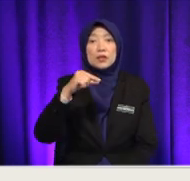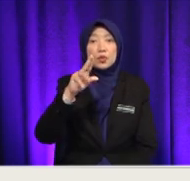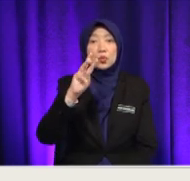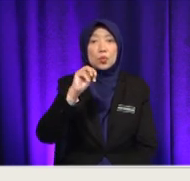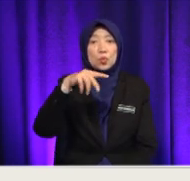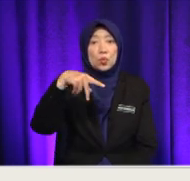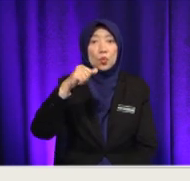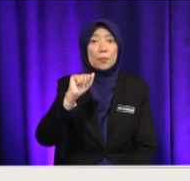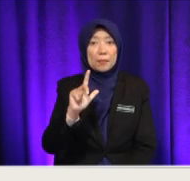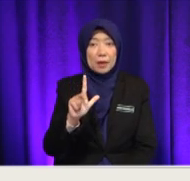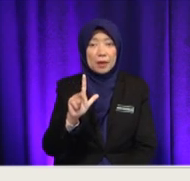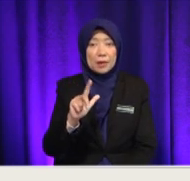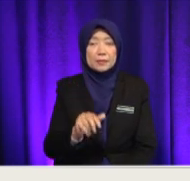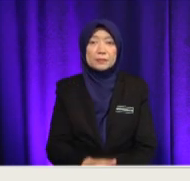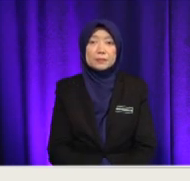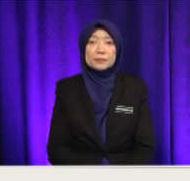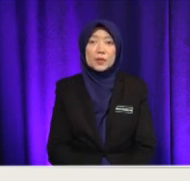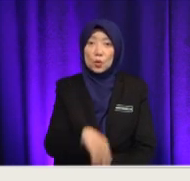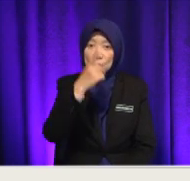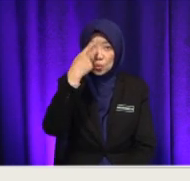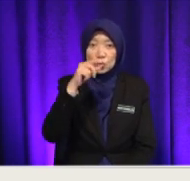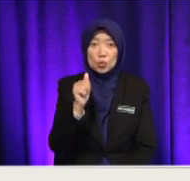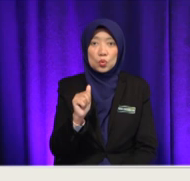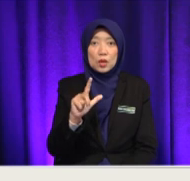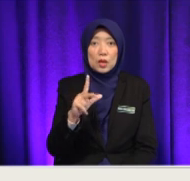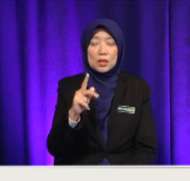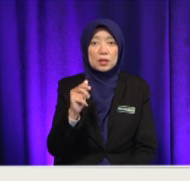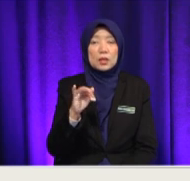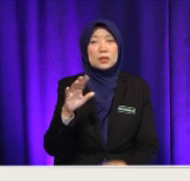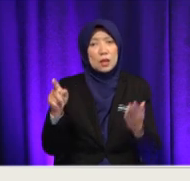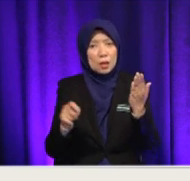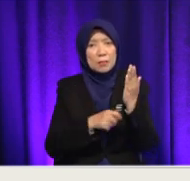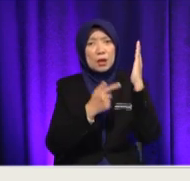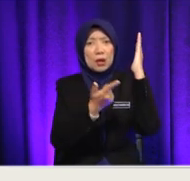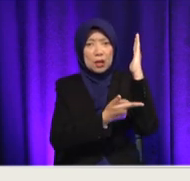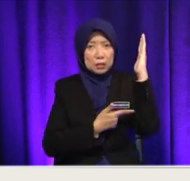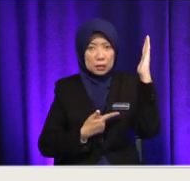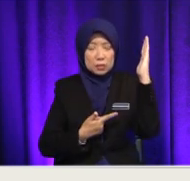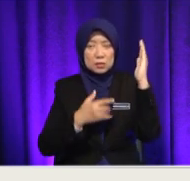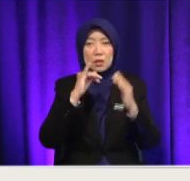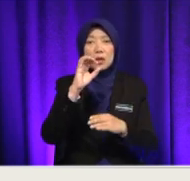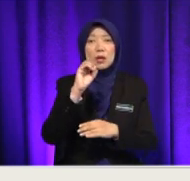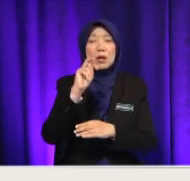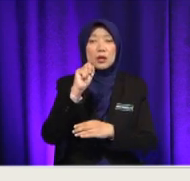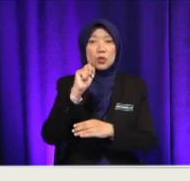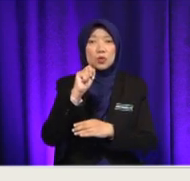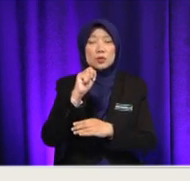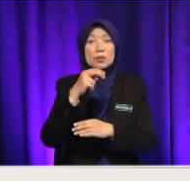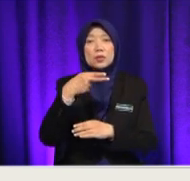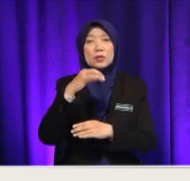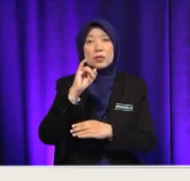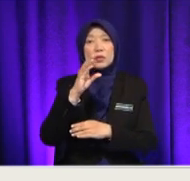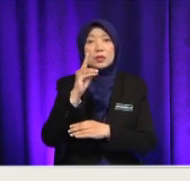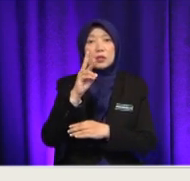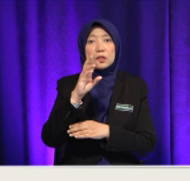kalau untuk alkali pula, ya. Yeah. Okey, bila ditambahkan latex, ion hidroksida daripada alkali tadi